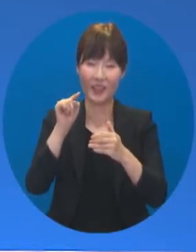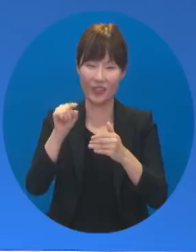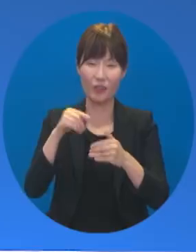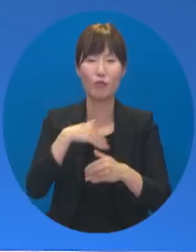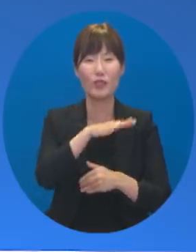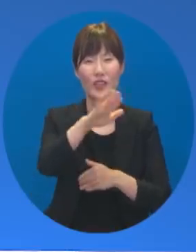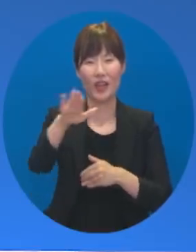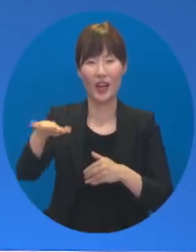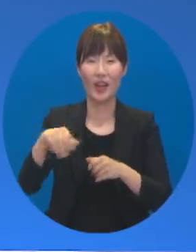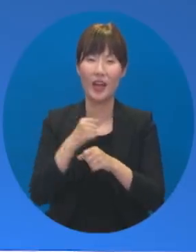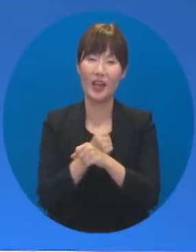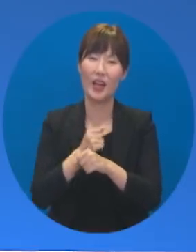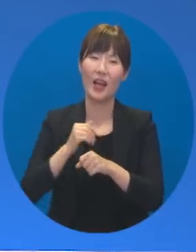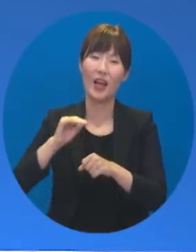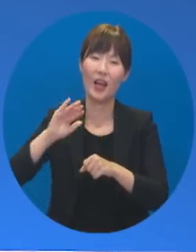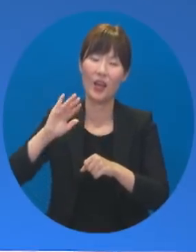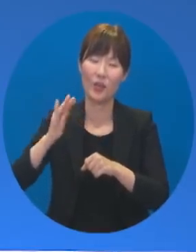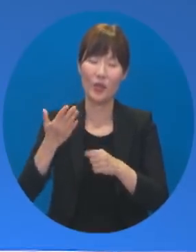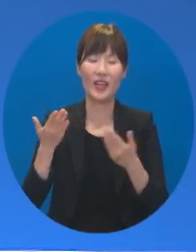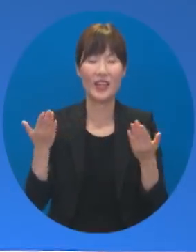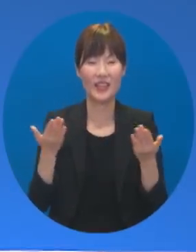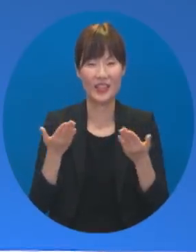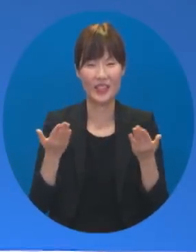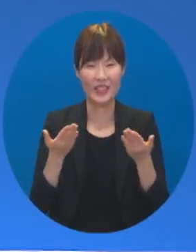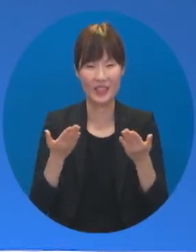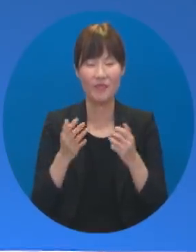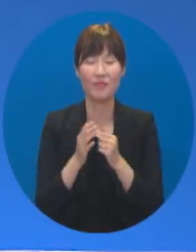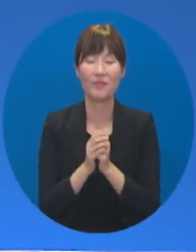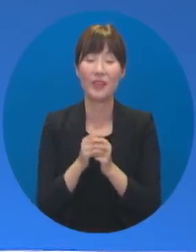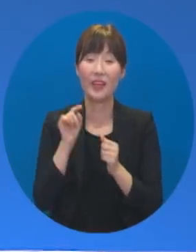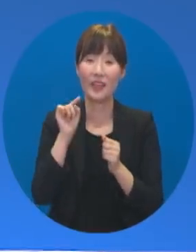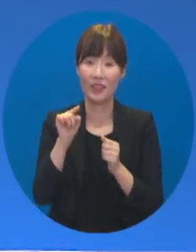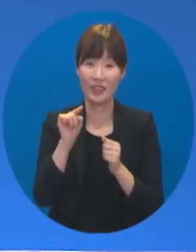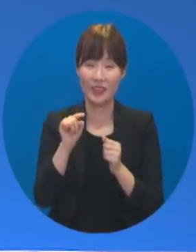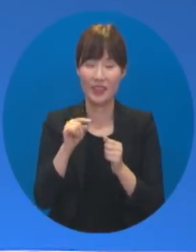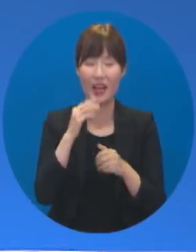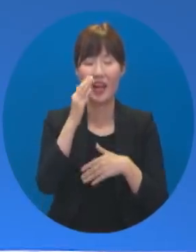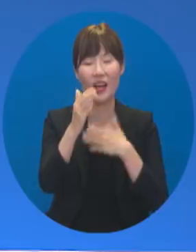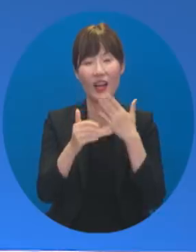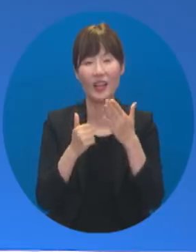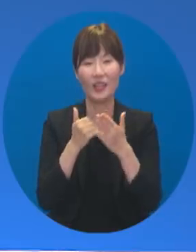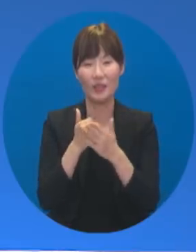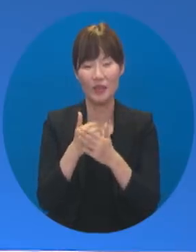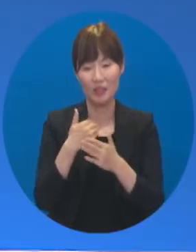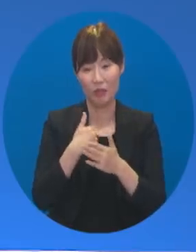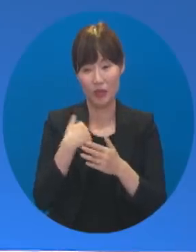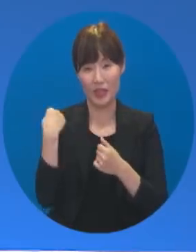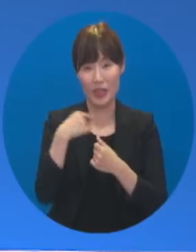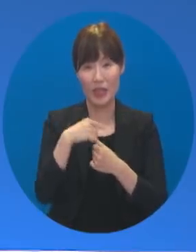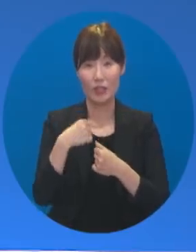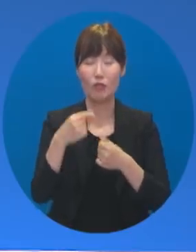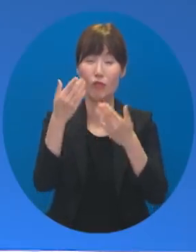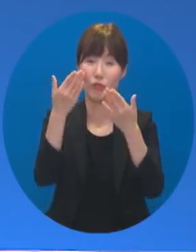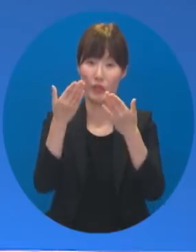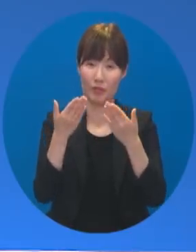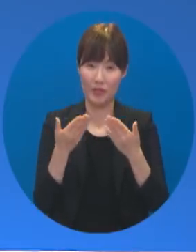일이구나. 그리고 또 그것을 하나님께서 저에게 가르쳐 주셨습니다.